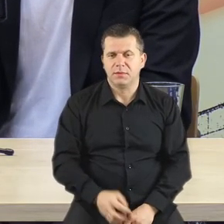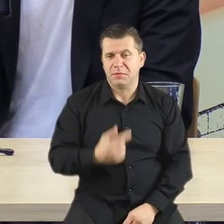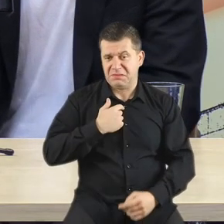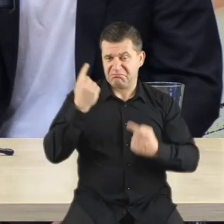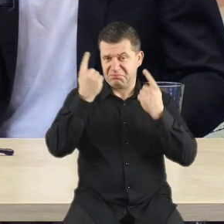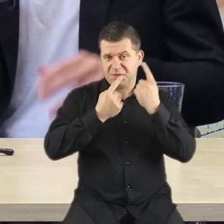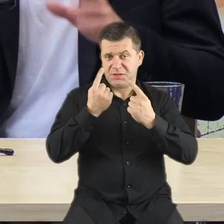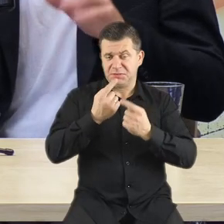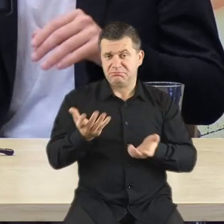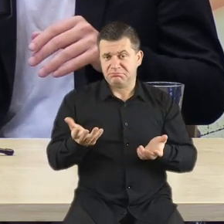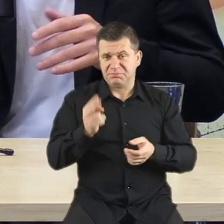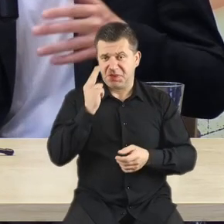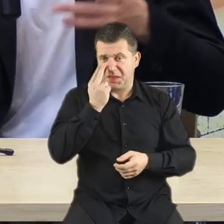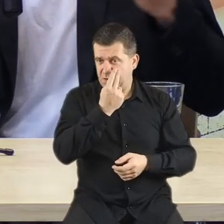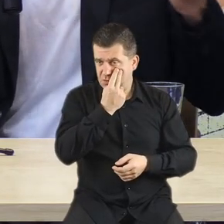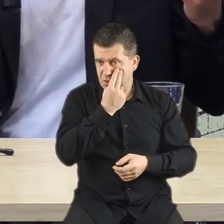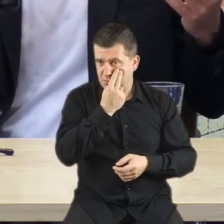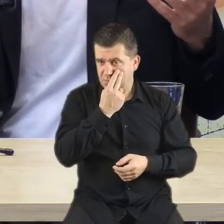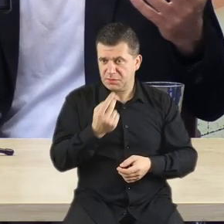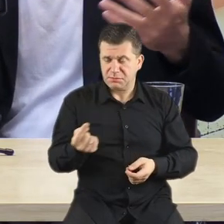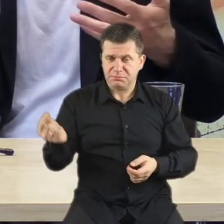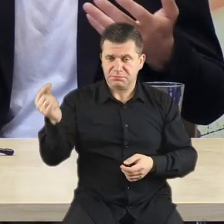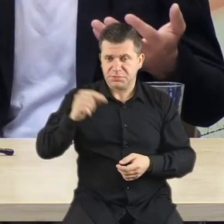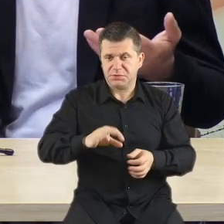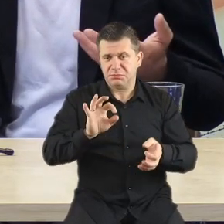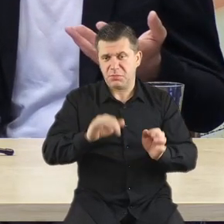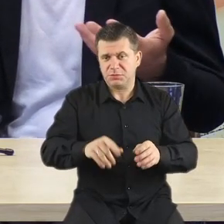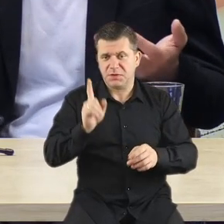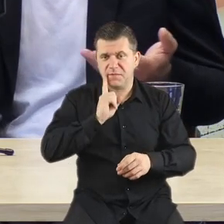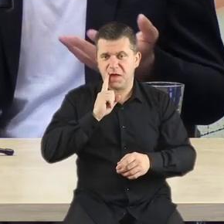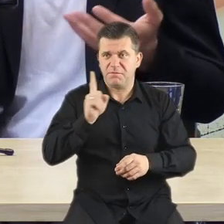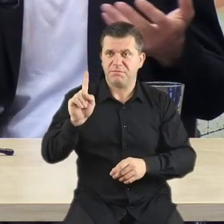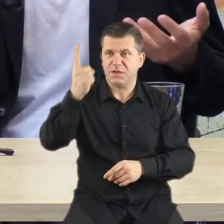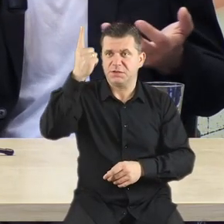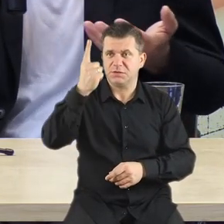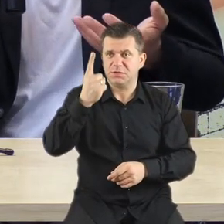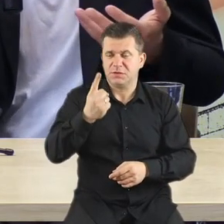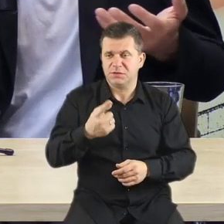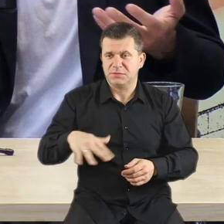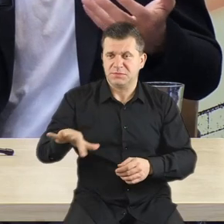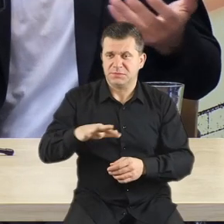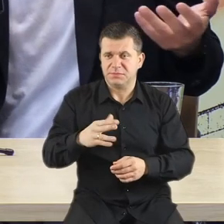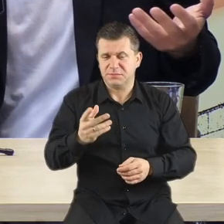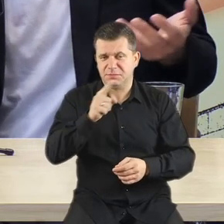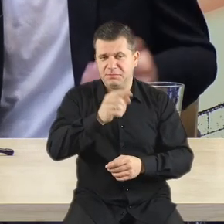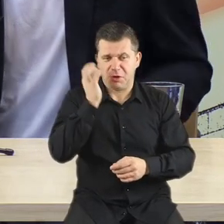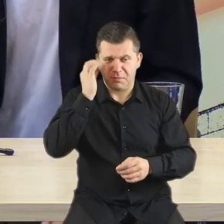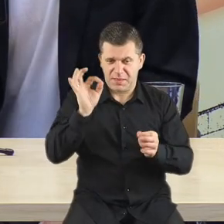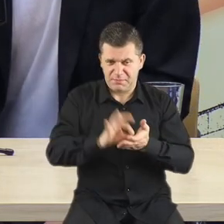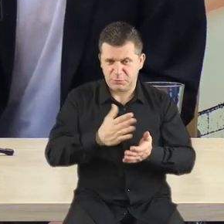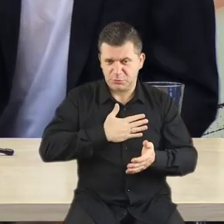Ja już tak sobie wyobraziłem, jeszcze w dodatku niewidoma przyjdzie jakiś taki wysoki facet, będzie mówił po francusku z nadwiślańskim akcentem, to będzie przerażona,